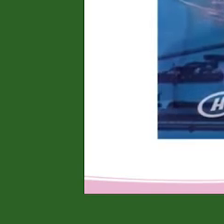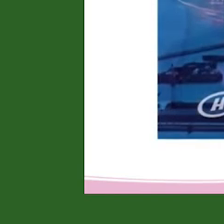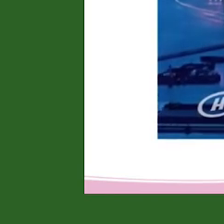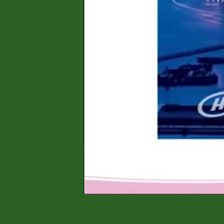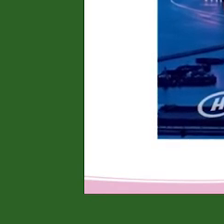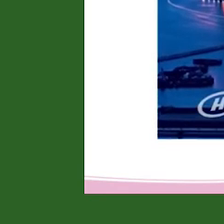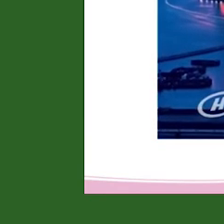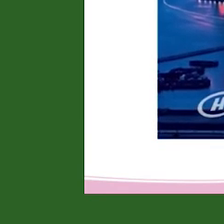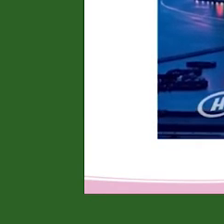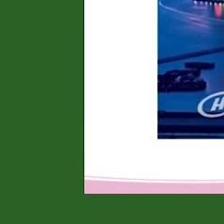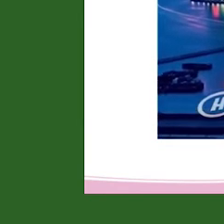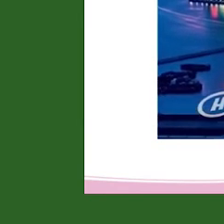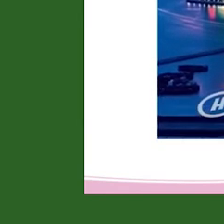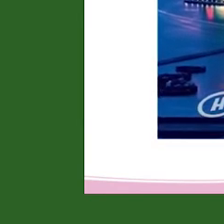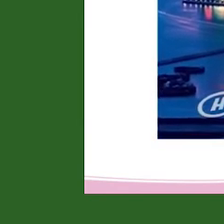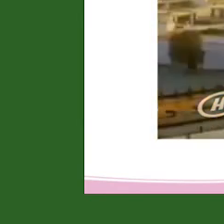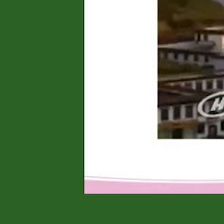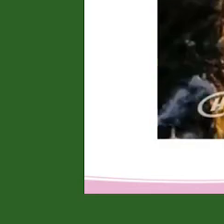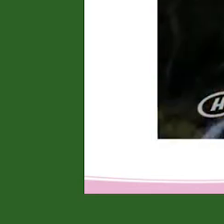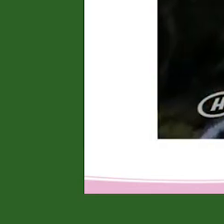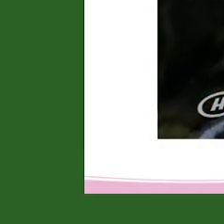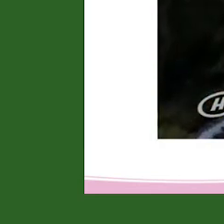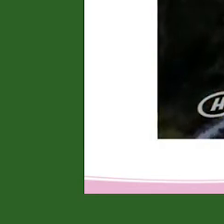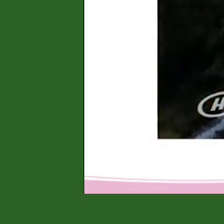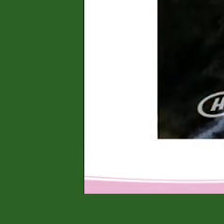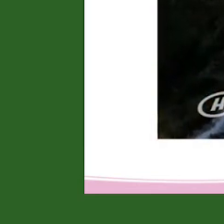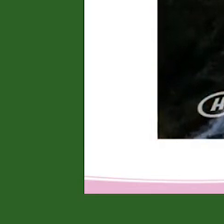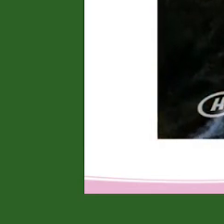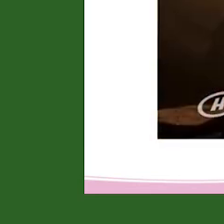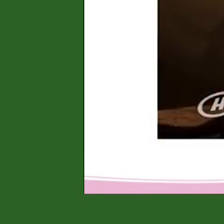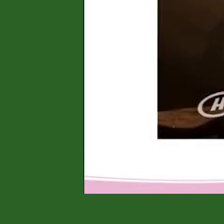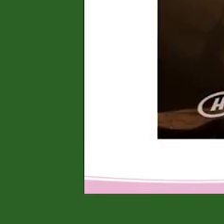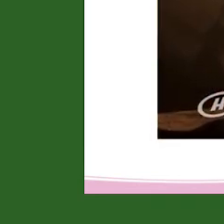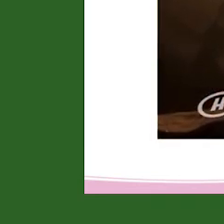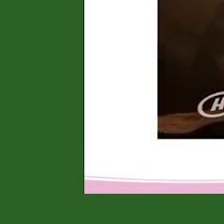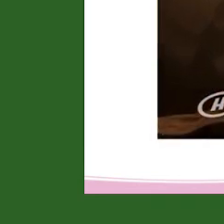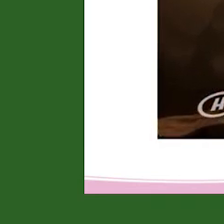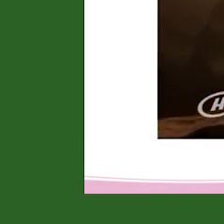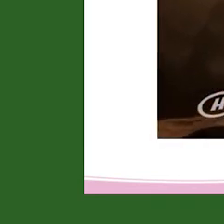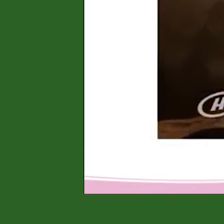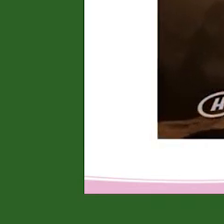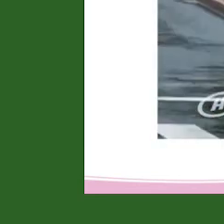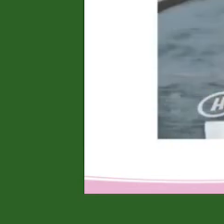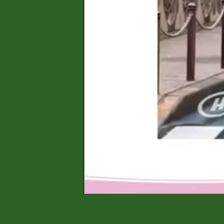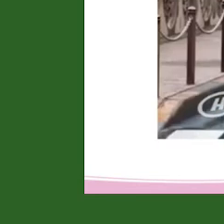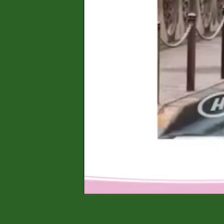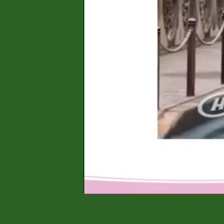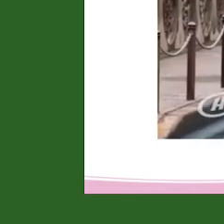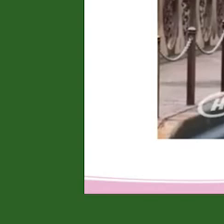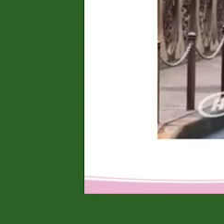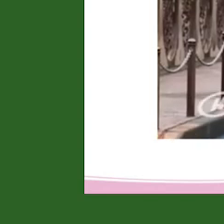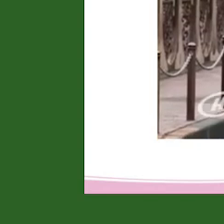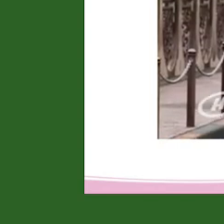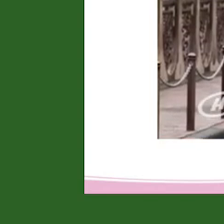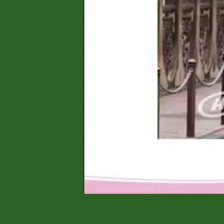ввели единое время – пекинское. Из-за этого на Тибете закаты опаздывают на 5 часов, и солнце садится примерно в полночь. Считается,